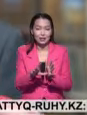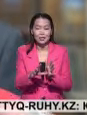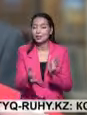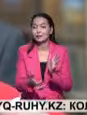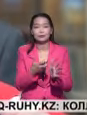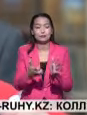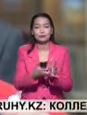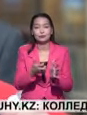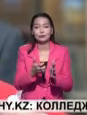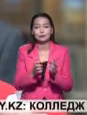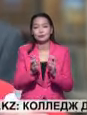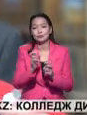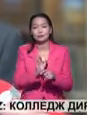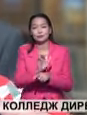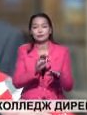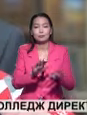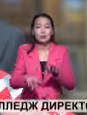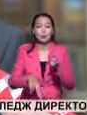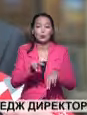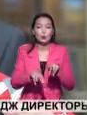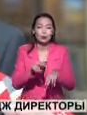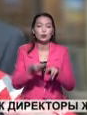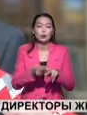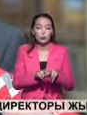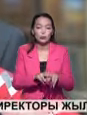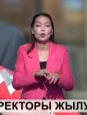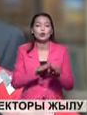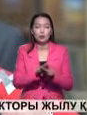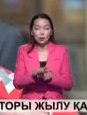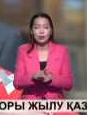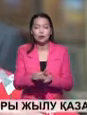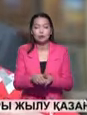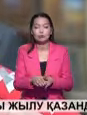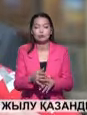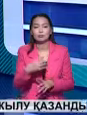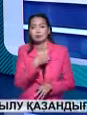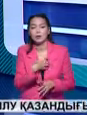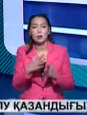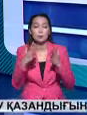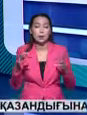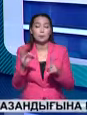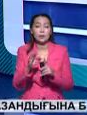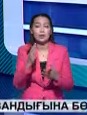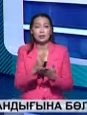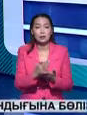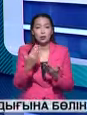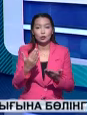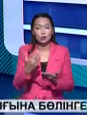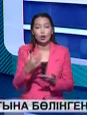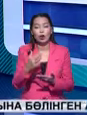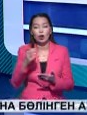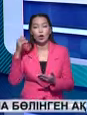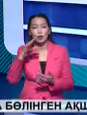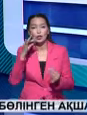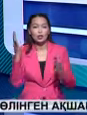энергиясын шығаратын мекемелерді салу ол түбегейлі алдымызда тұрған үлкен мақсат. Күнмен желден алып отырған энергияға